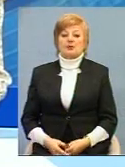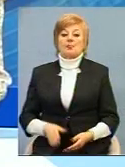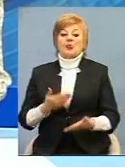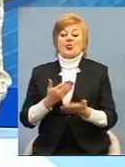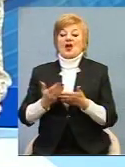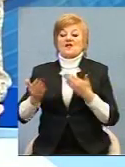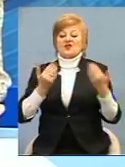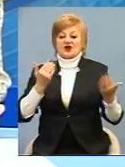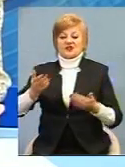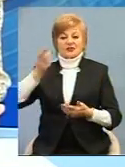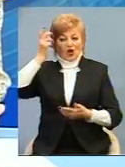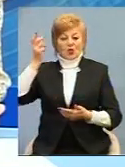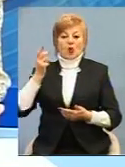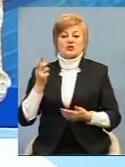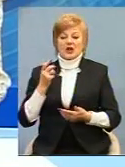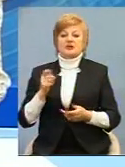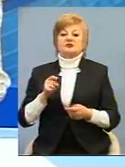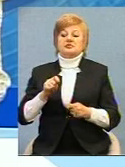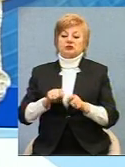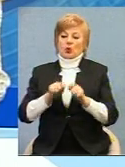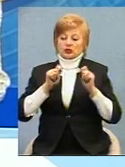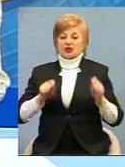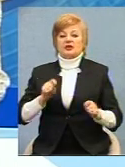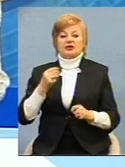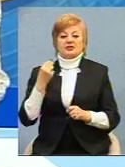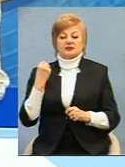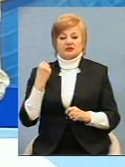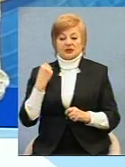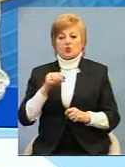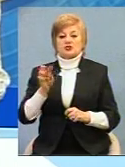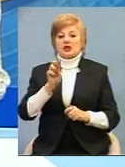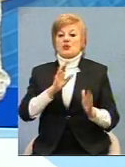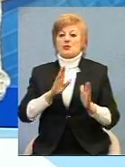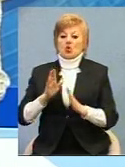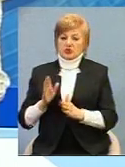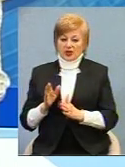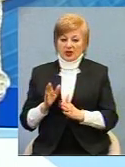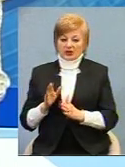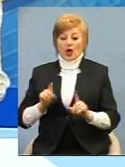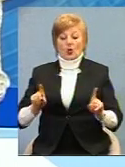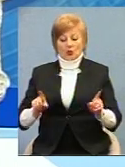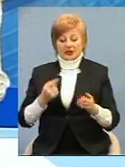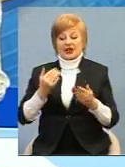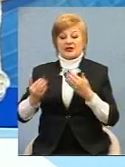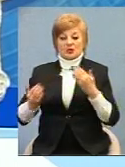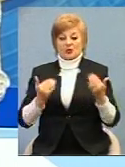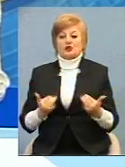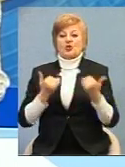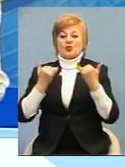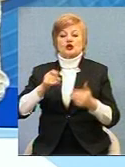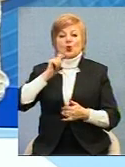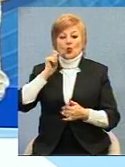Мегавиставку «Козацько-гетьманська Україна» відкрили в Запорізькій обласній науковій бібліотеці. Організатори експозиції, присвяченої Дню